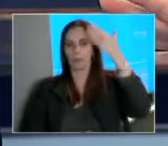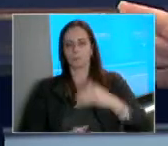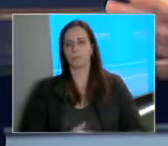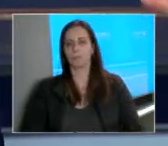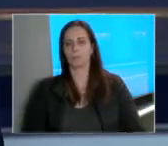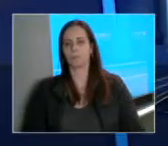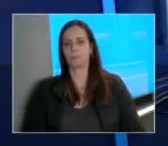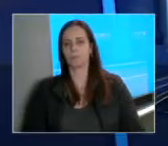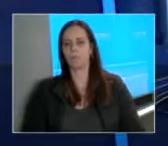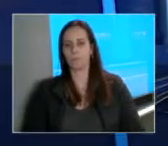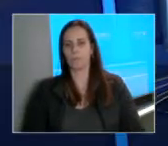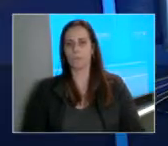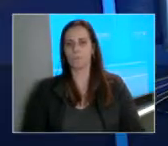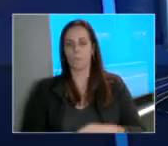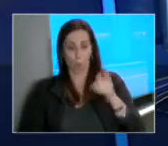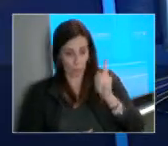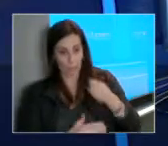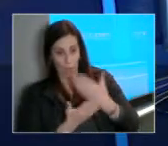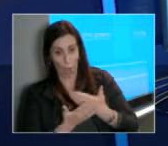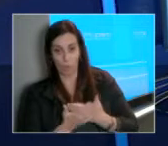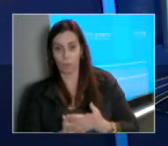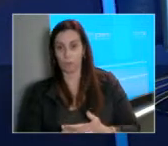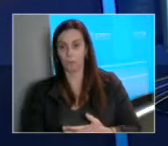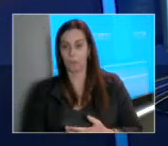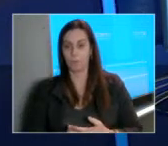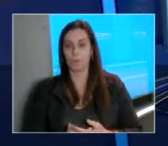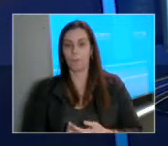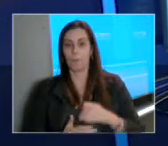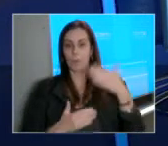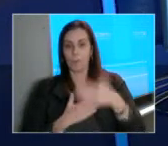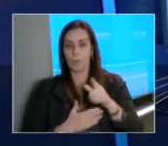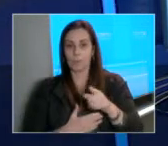רוצים. אני נכנס לפוליטה. עכשיו, בוודאי, זה בדיוק. רגע, שנייה.